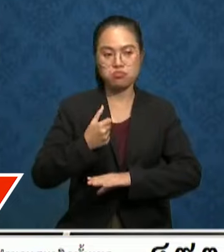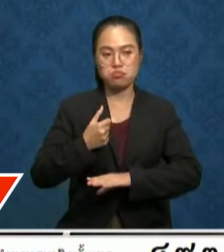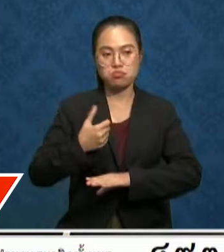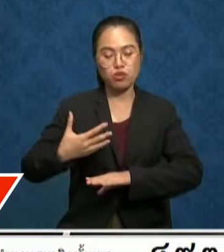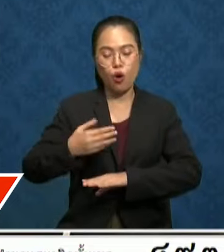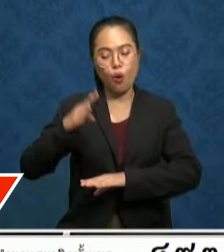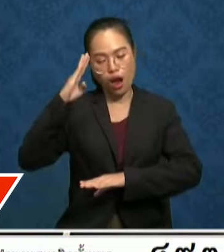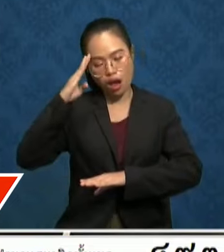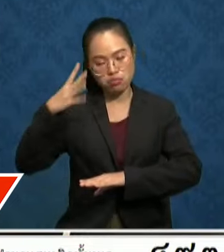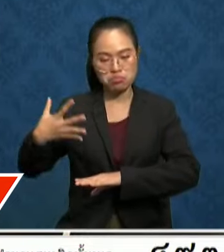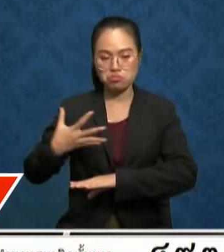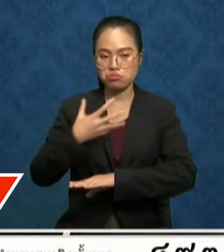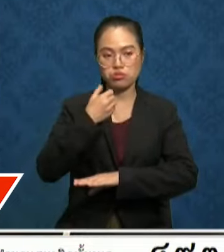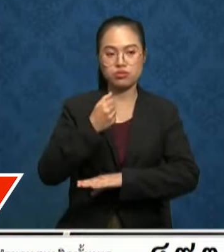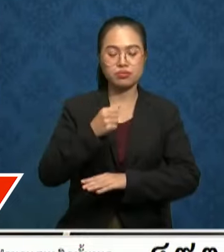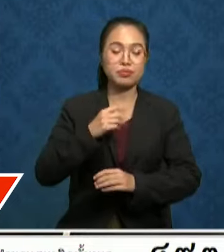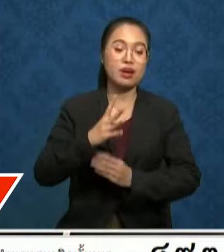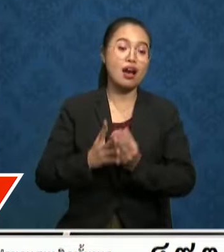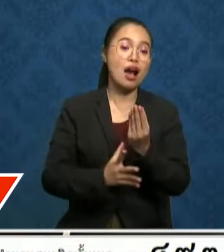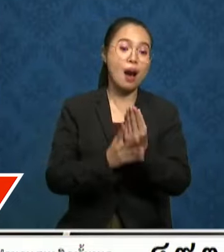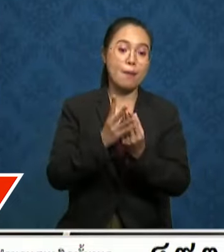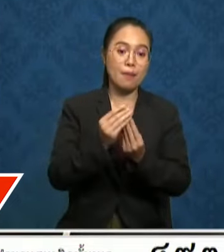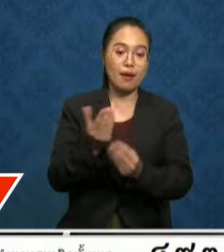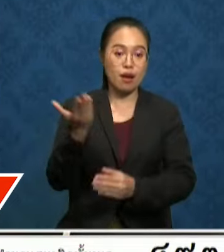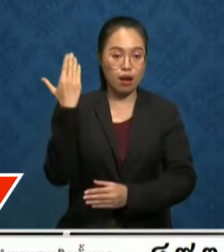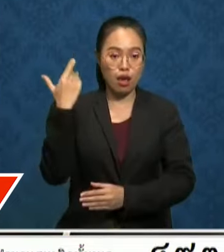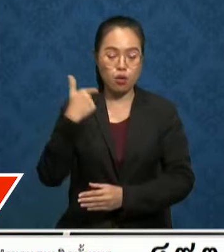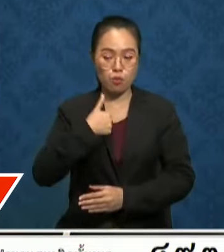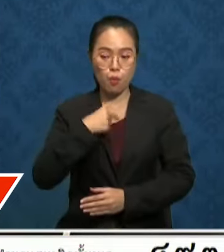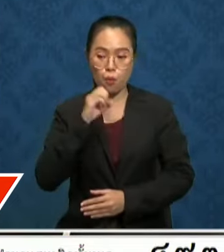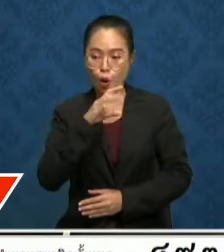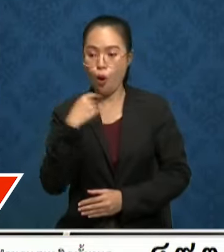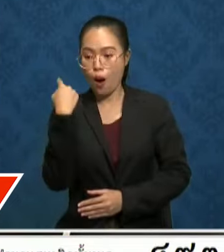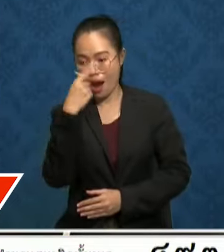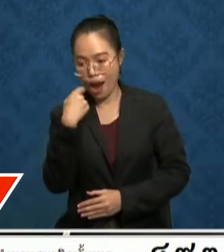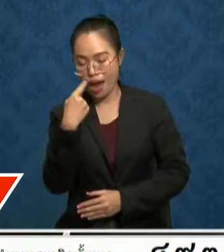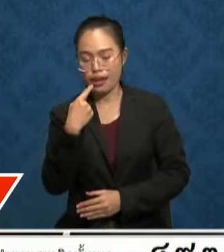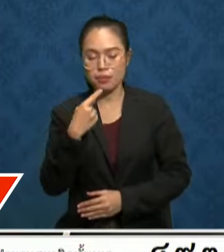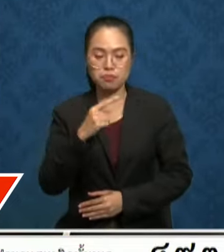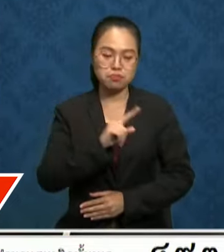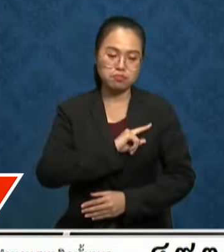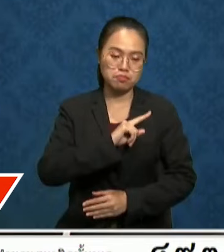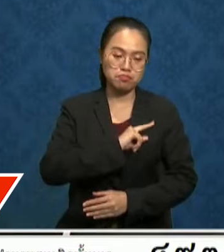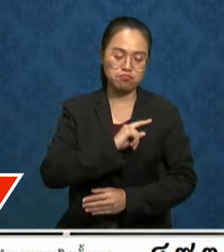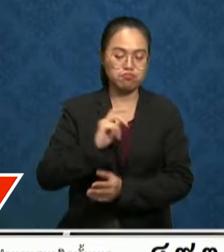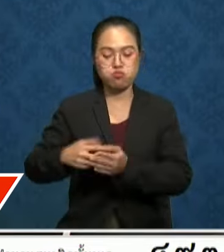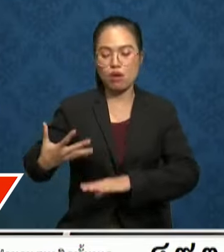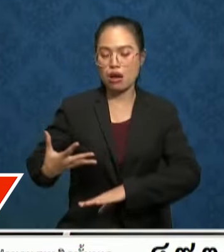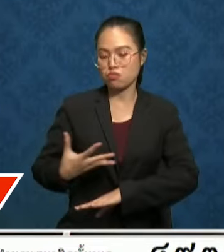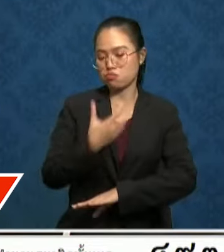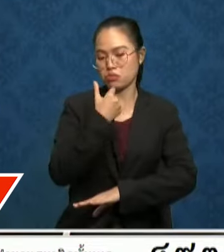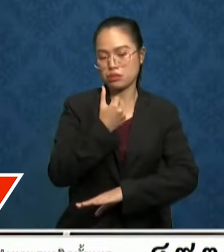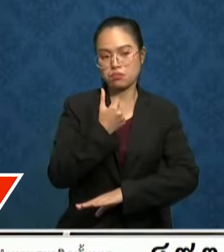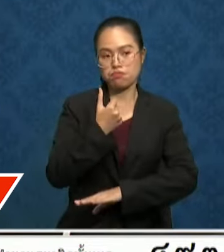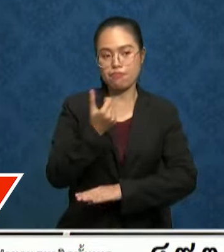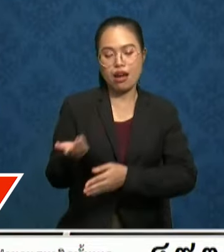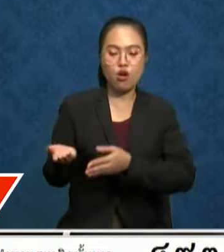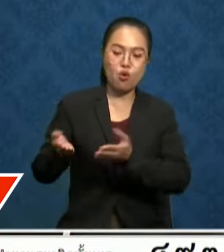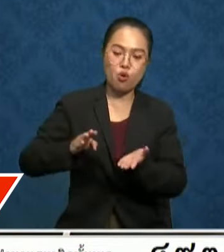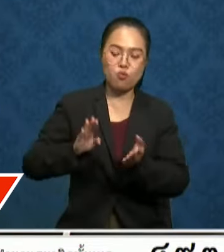มื่อสัปดาห์ที่แล้วผมอภิปรายไปว่าใครหรือหน่วยงานใดเป็นคนให้อำนาจหรือรับรองการกระทำรัฐประหารวันนี้